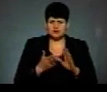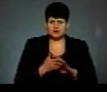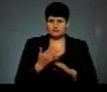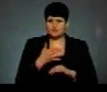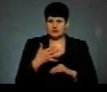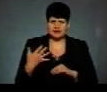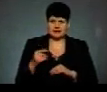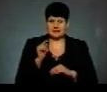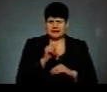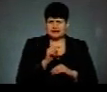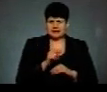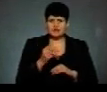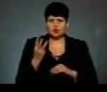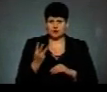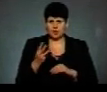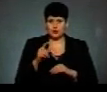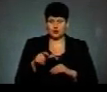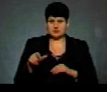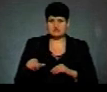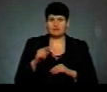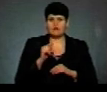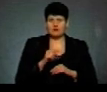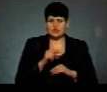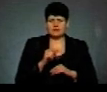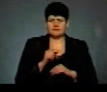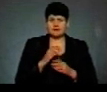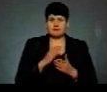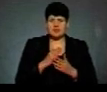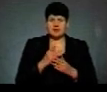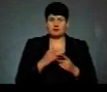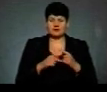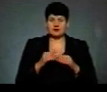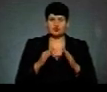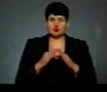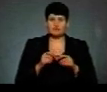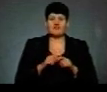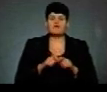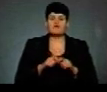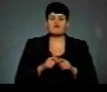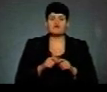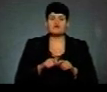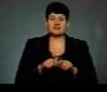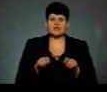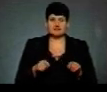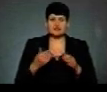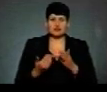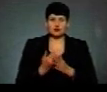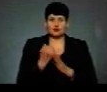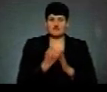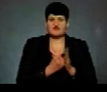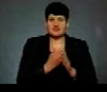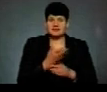декілька з них, 3 осіб, вони мали вертатися додому, відкривати нові візи, тому більше за них, в